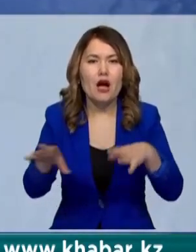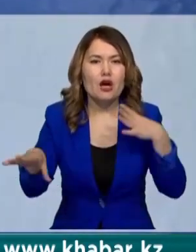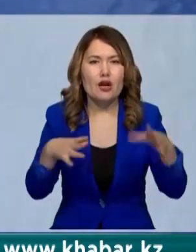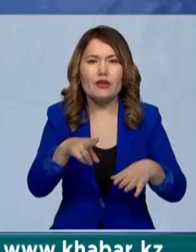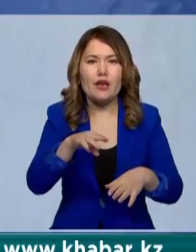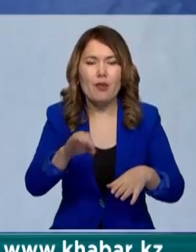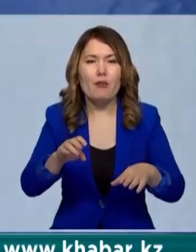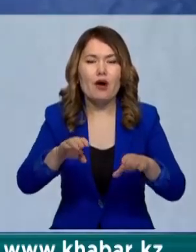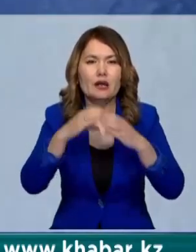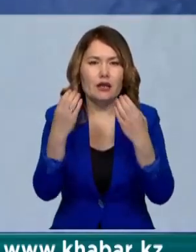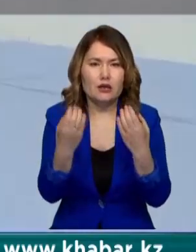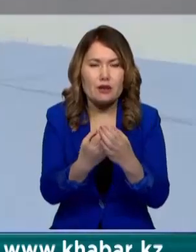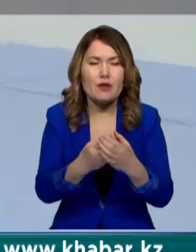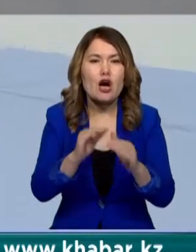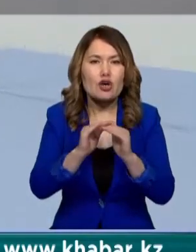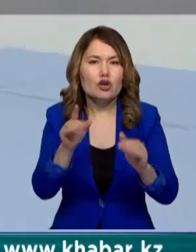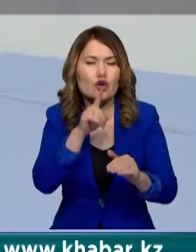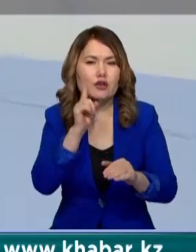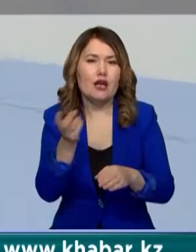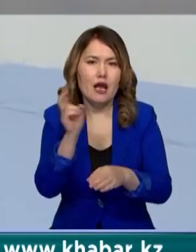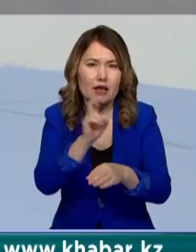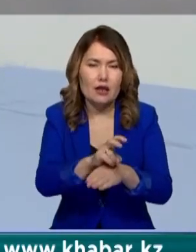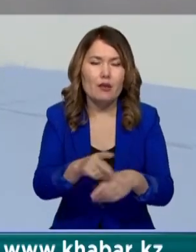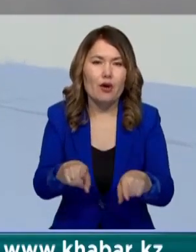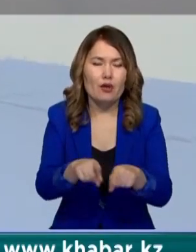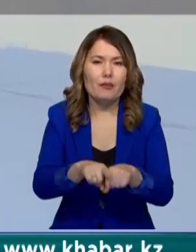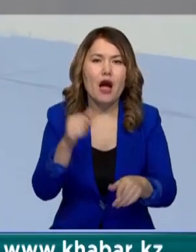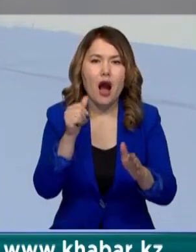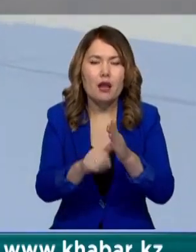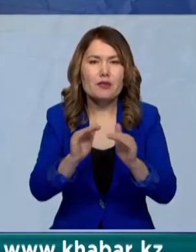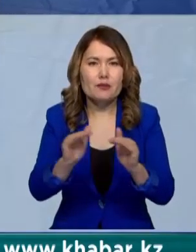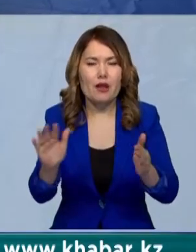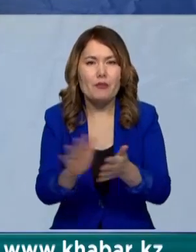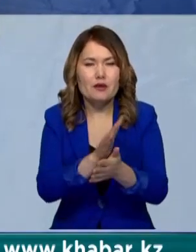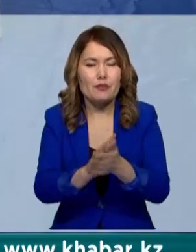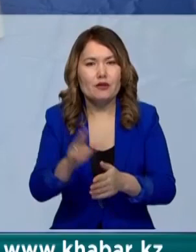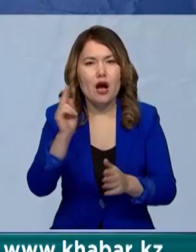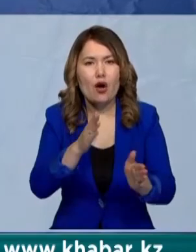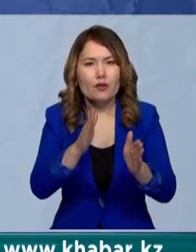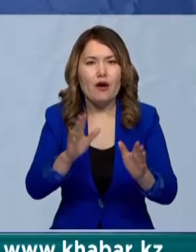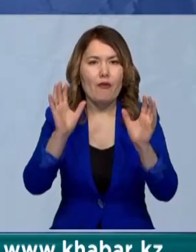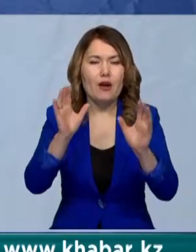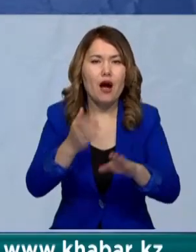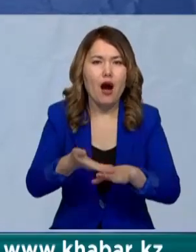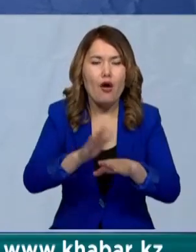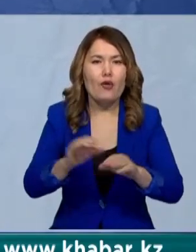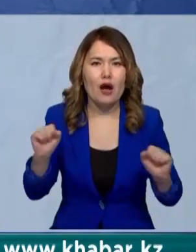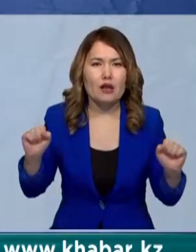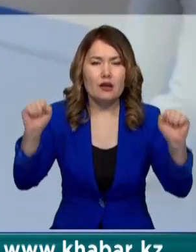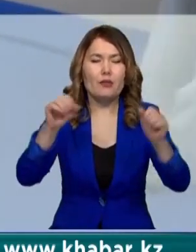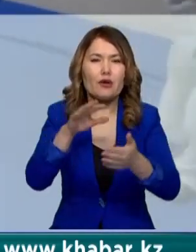Динамо кешенінде өтеді. Үйірмелер ашылысымен 60 бала жазылған. Олар дзюдо, волейбол және ауыр атлетикамен